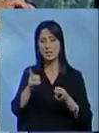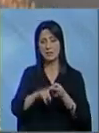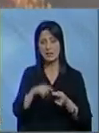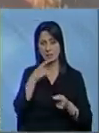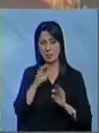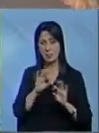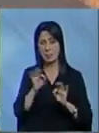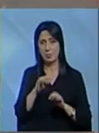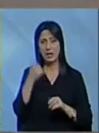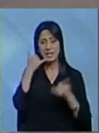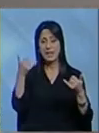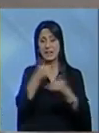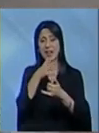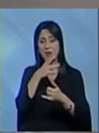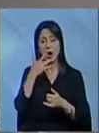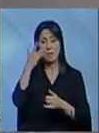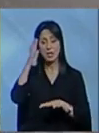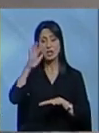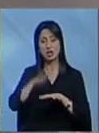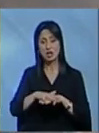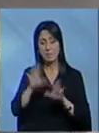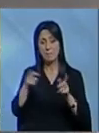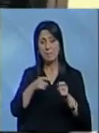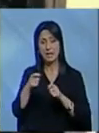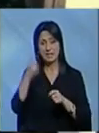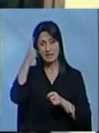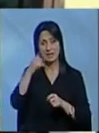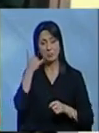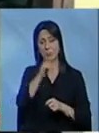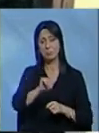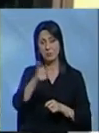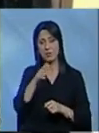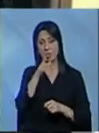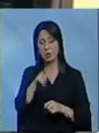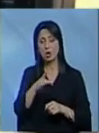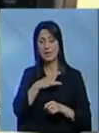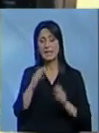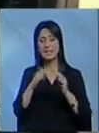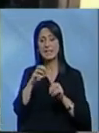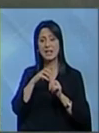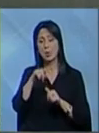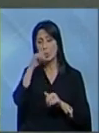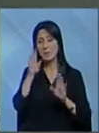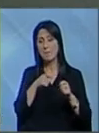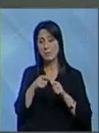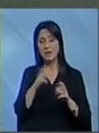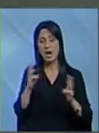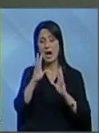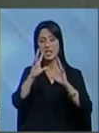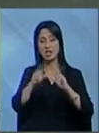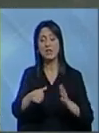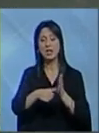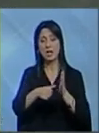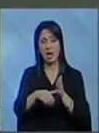დაყნობით იუწყება. სატელეფონო საუბარი ამერიკის შეერთებული შტატების პრეზიდენტის ინიციატივით შედგა, რა დროსაც თეთრი სახლის ლიდერმა რუსეთის პრეზიდენტს ხანძრის